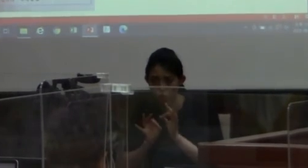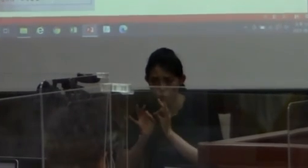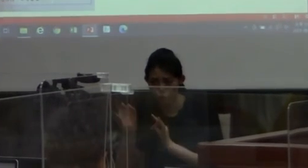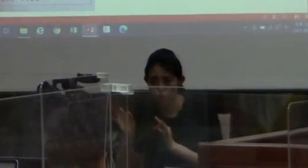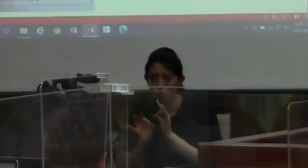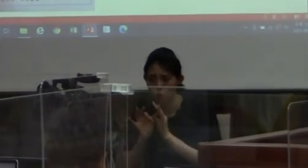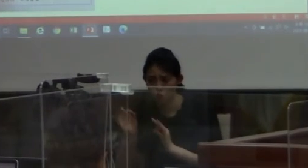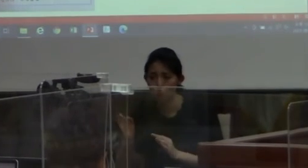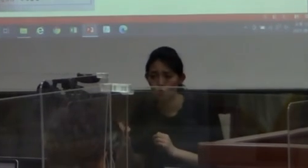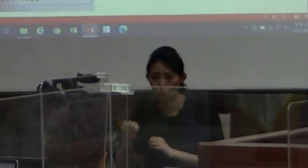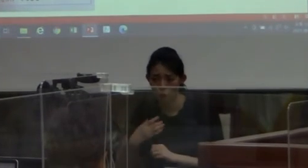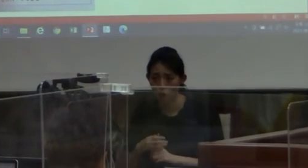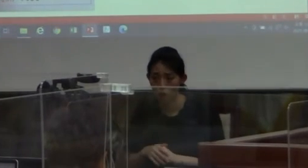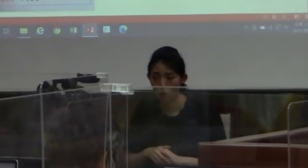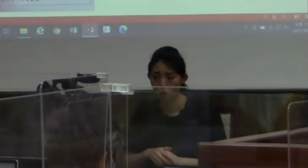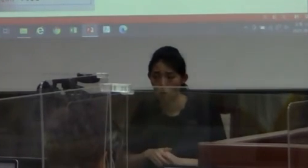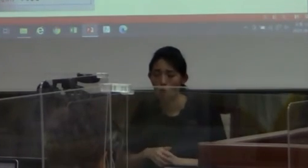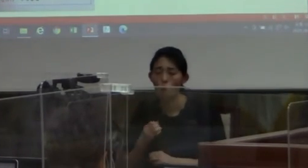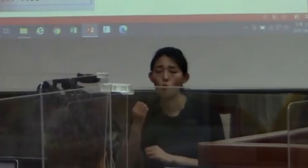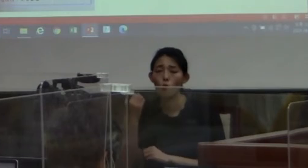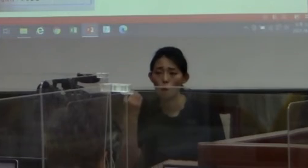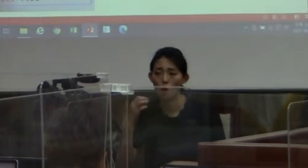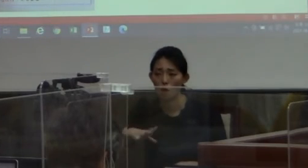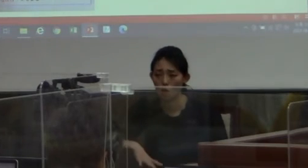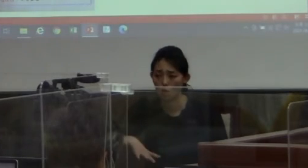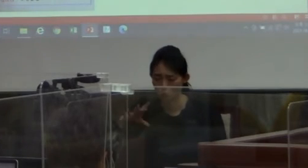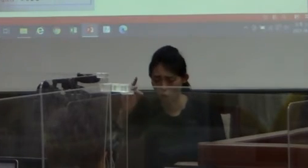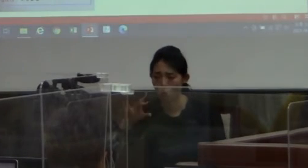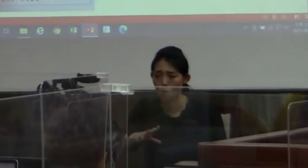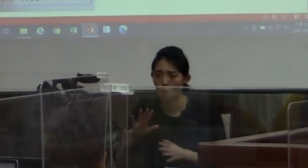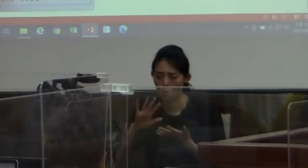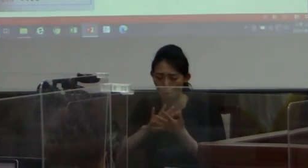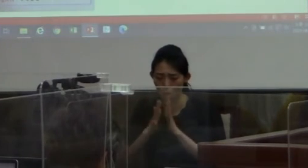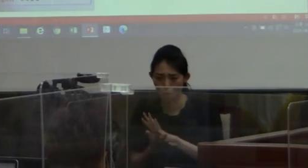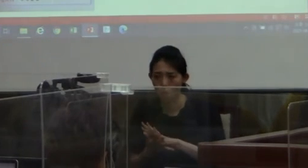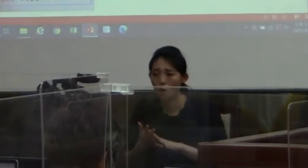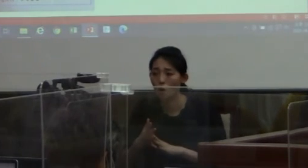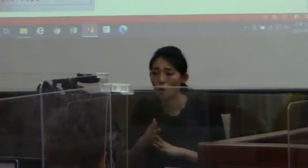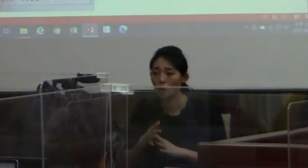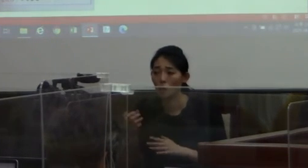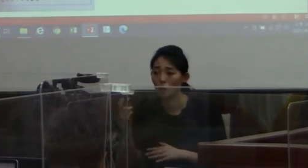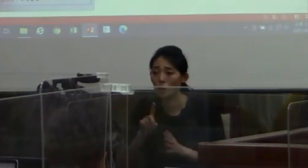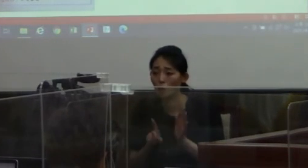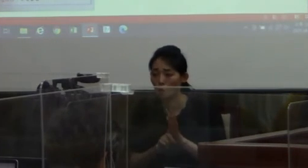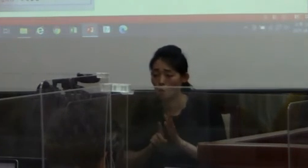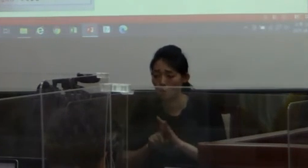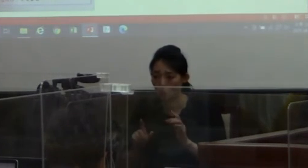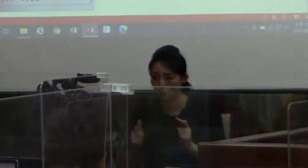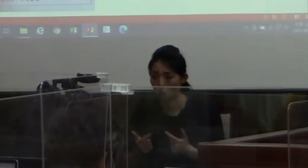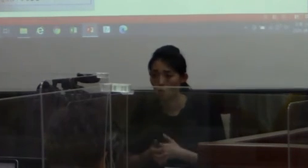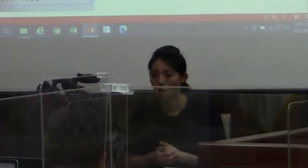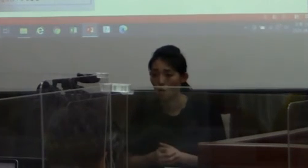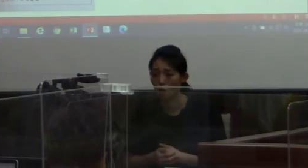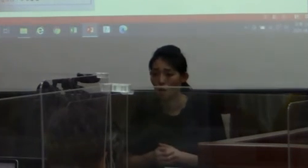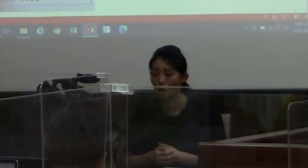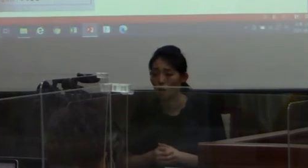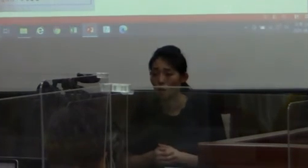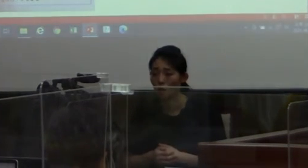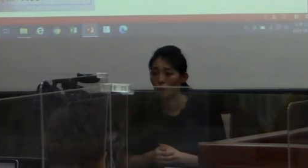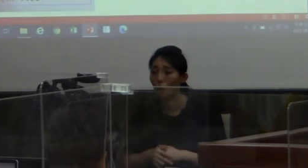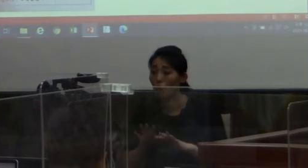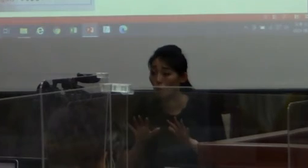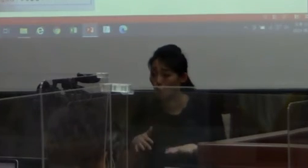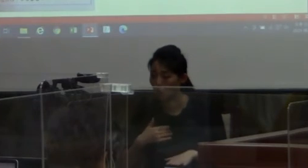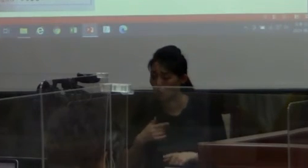말이고 그거는 본래의 처음에 완전히 바꾸라는 재공고가 아니다 이 말이지 않습니까? 그렇기 때문에